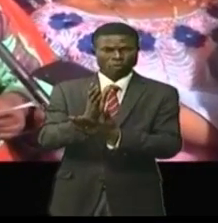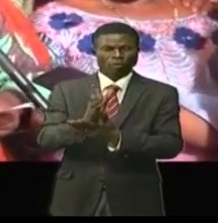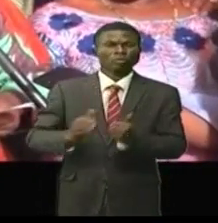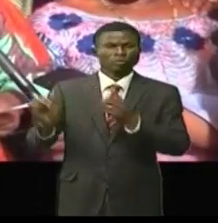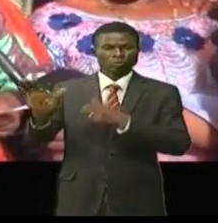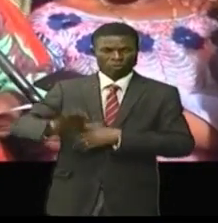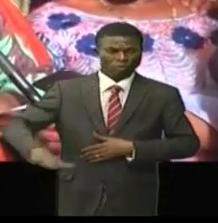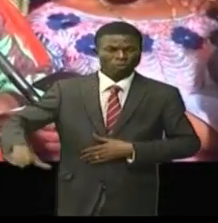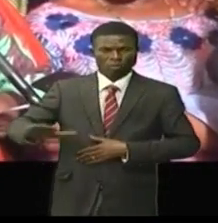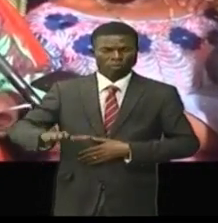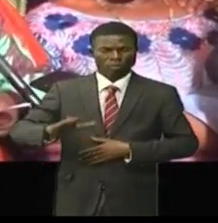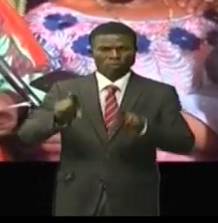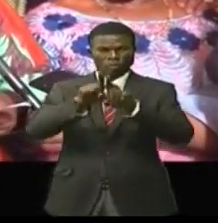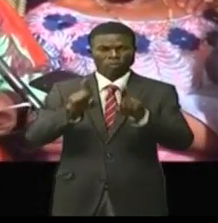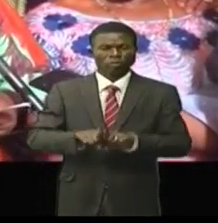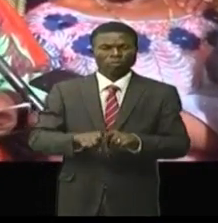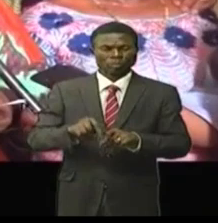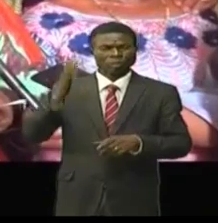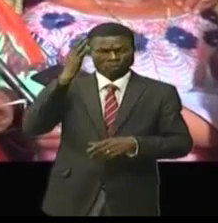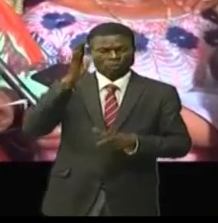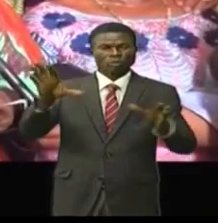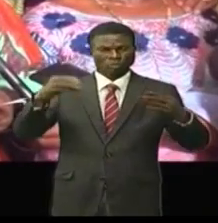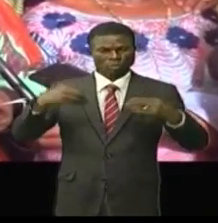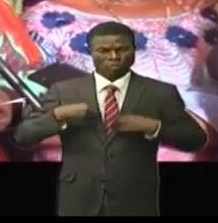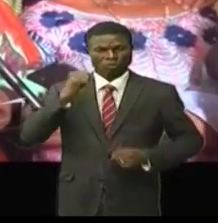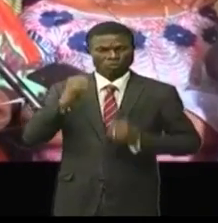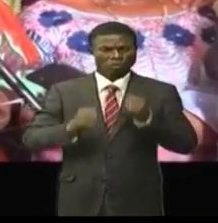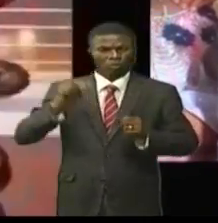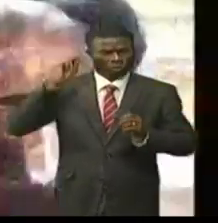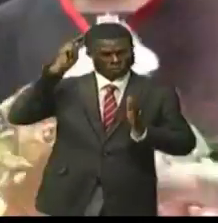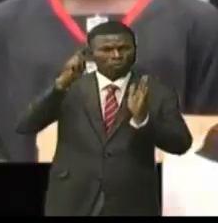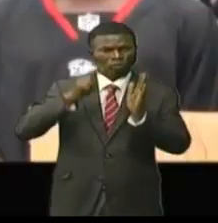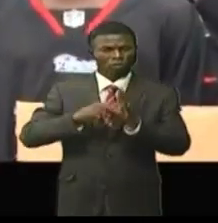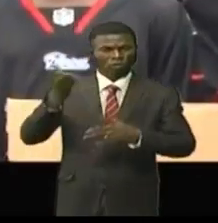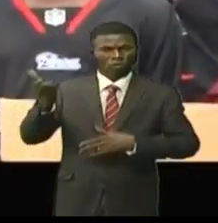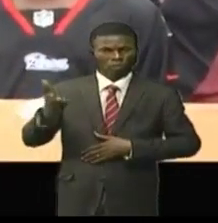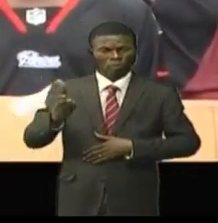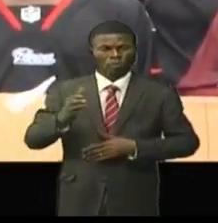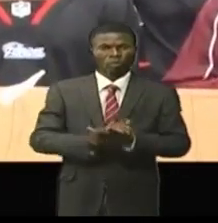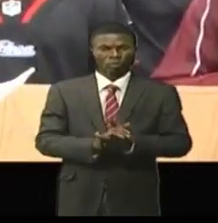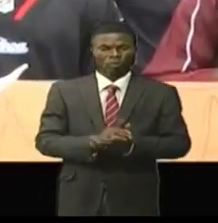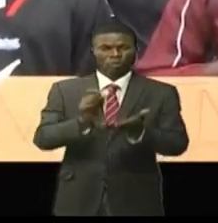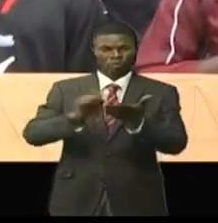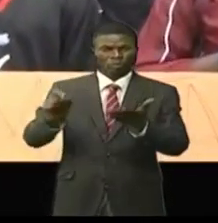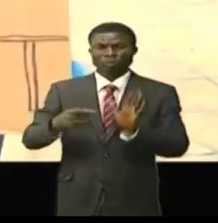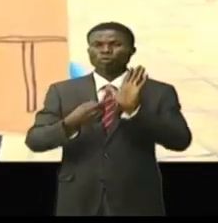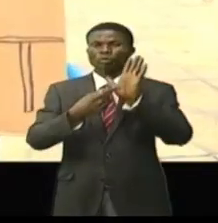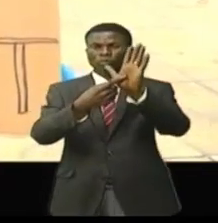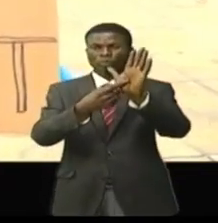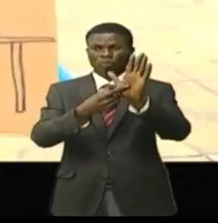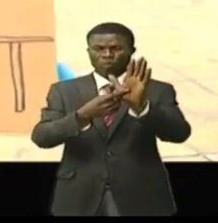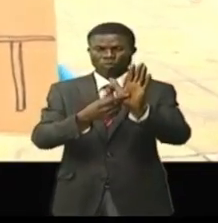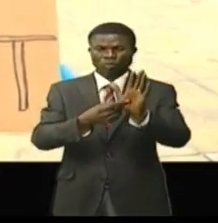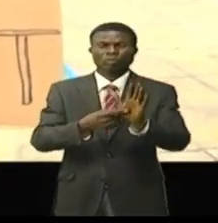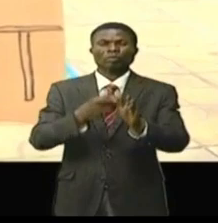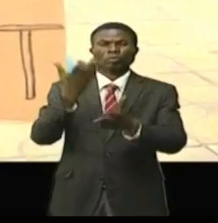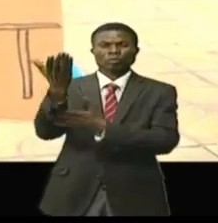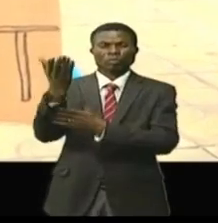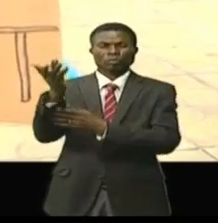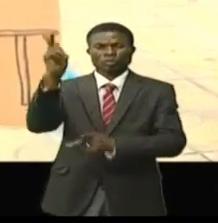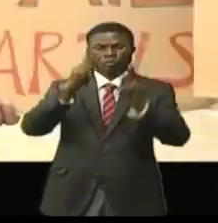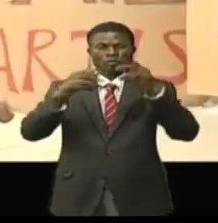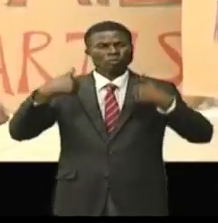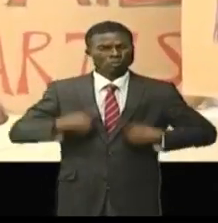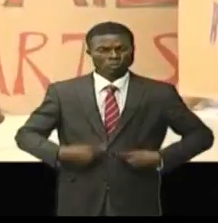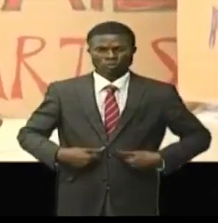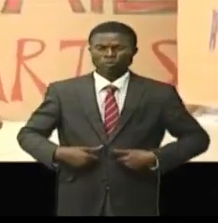pays, tout en reconnaissant les efforts du gouvernement sur le terrain. Deux écrits qui démontrent le ras-le-bol d'un peuple fatigué d'enterrer